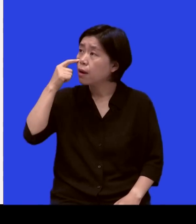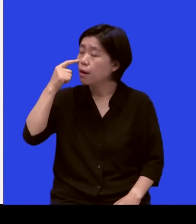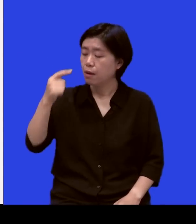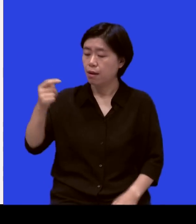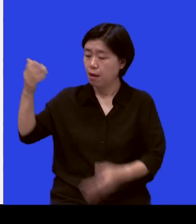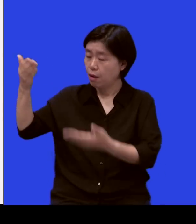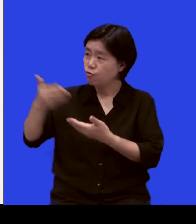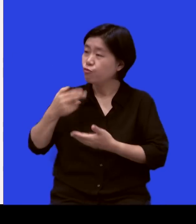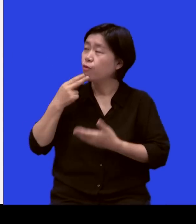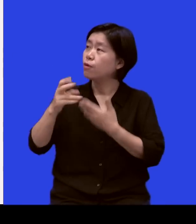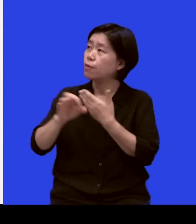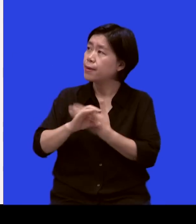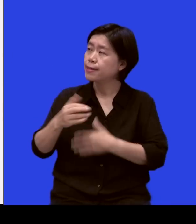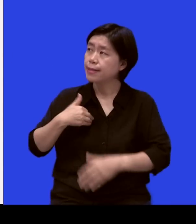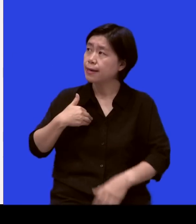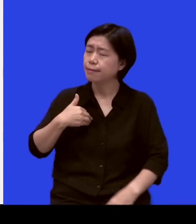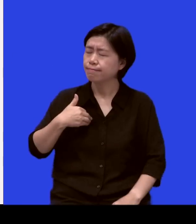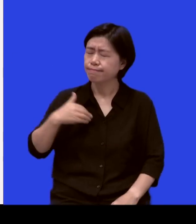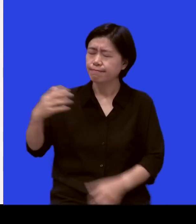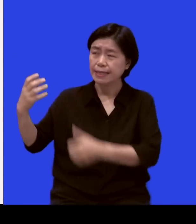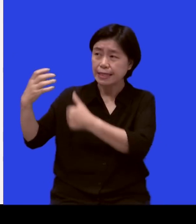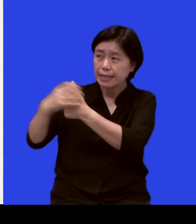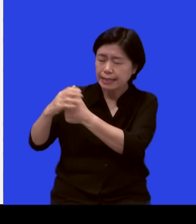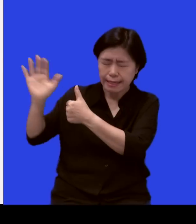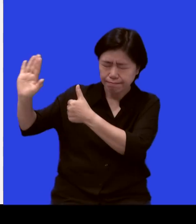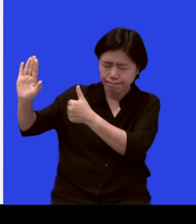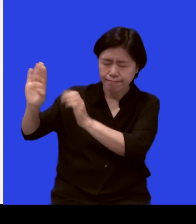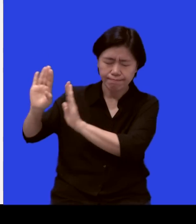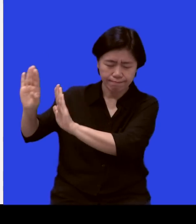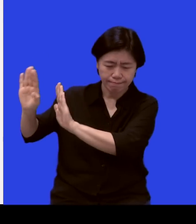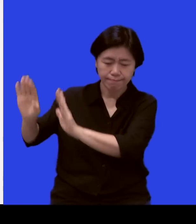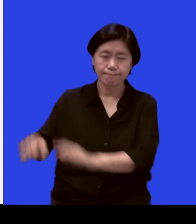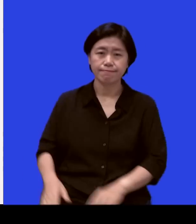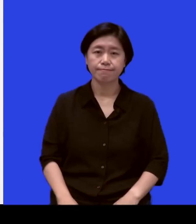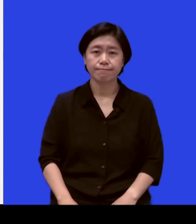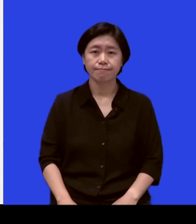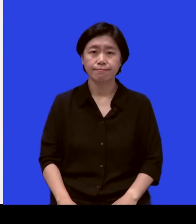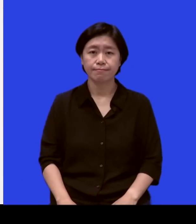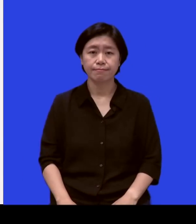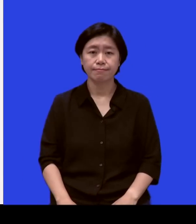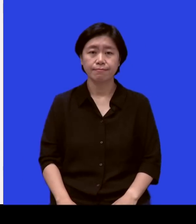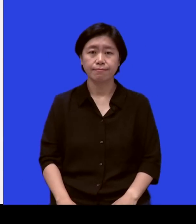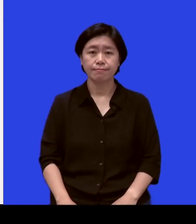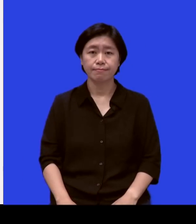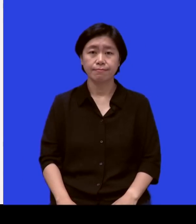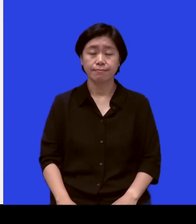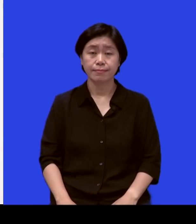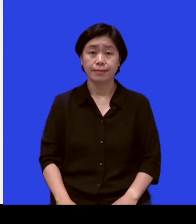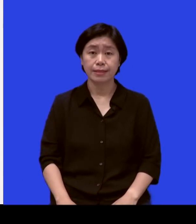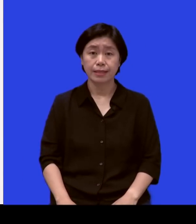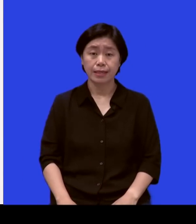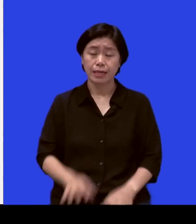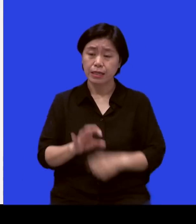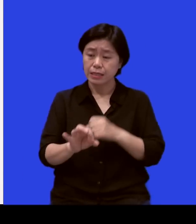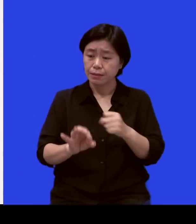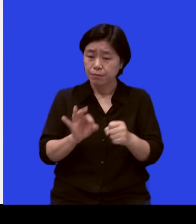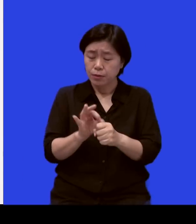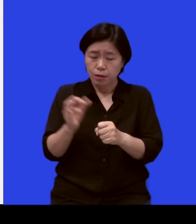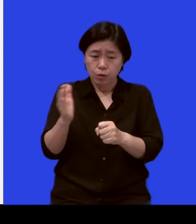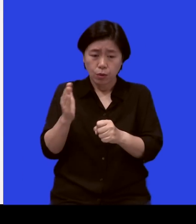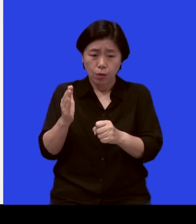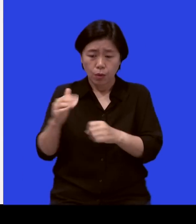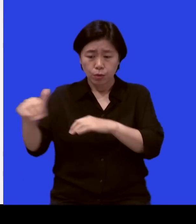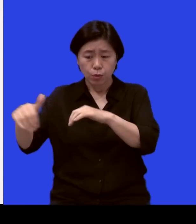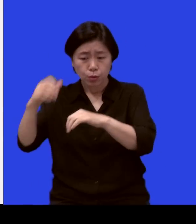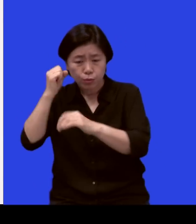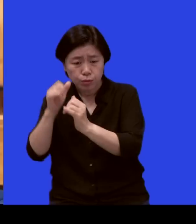않으면 저는 이 일을 못 하겠습니다. 절망감이 밀려오니까 그동안에 10년 가까이 해오던 모든